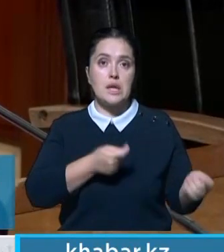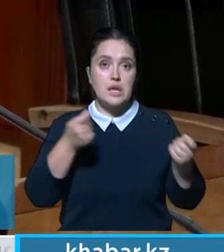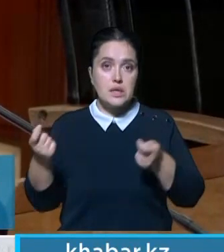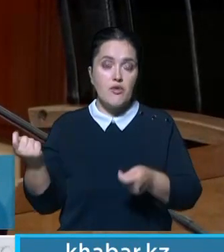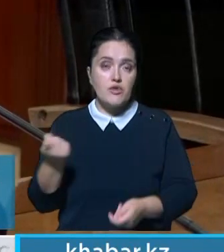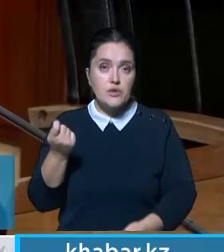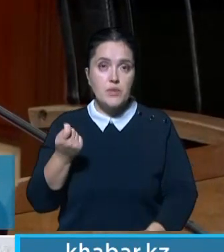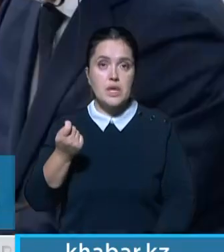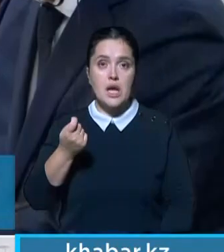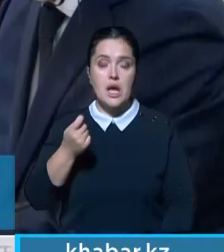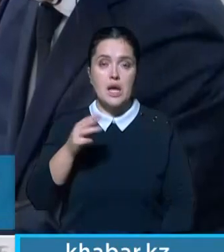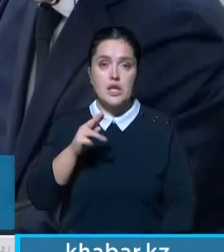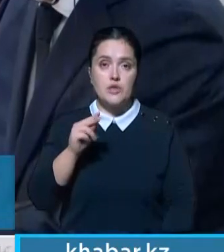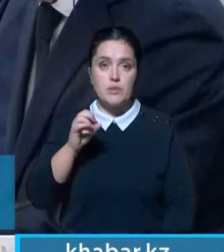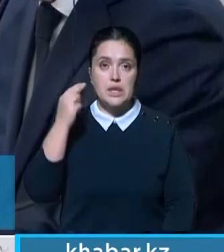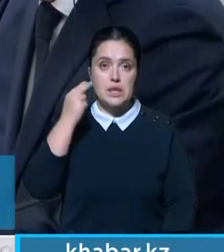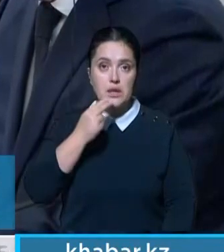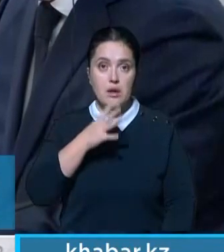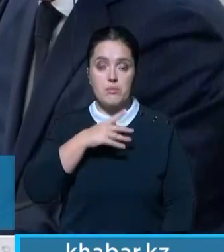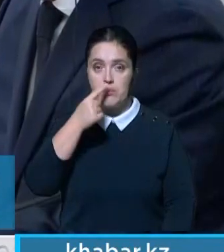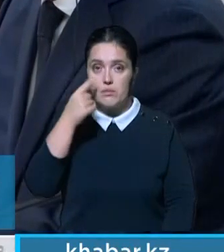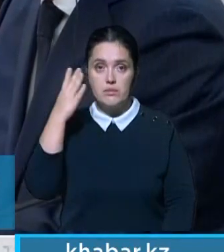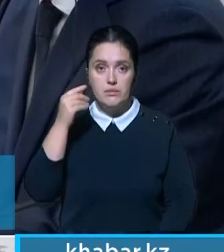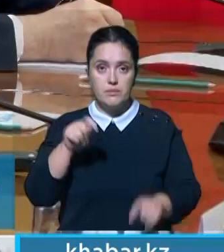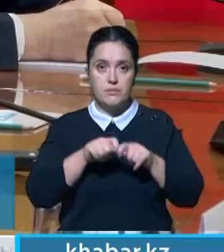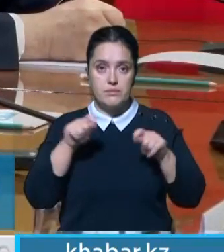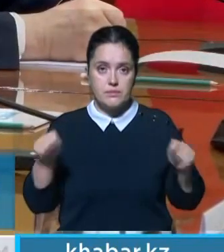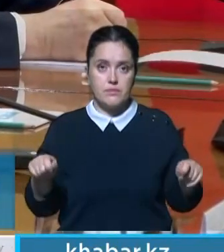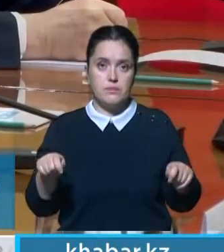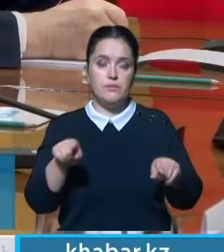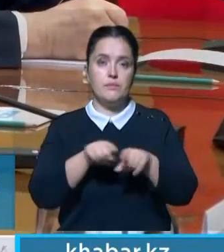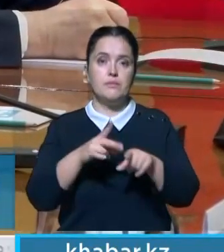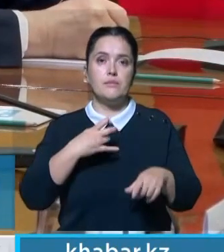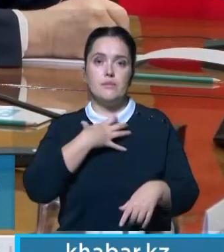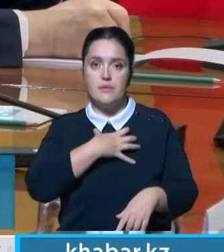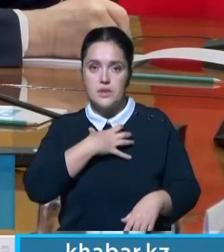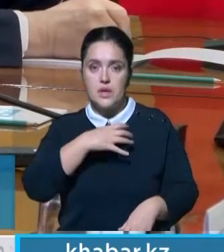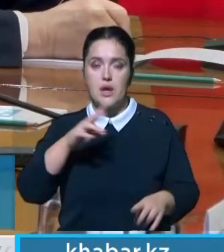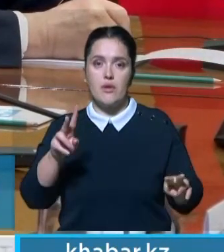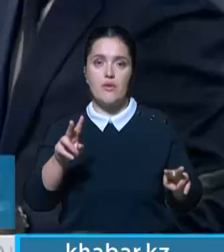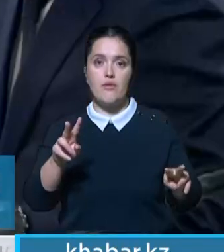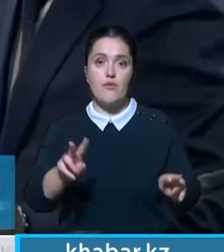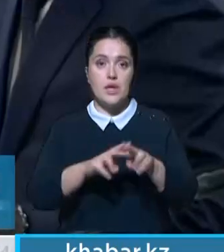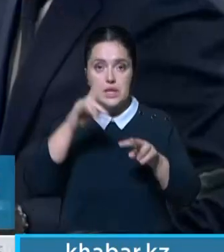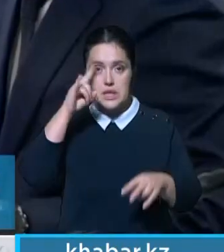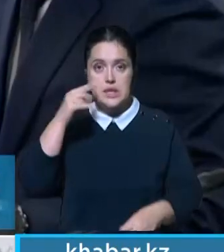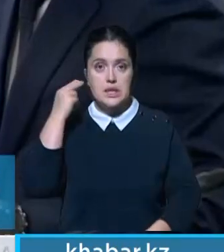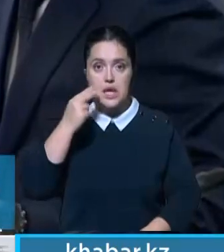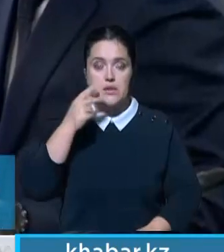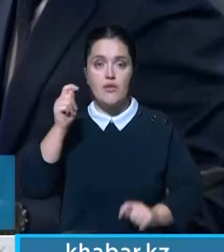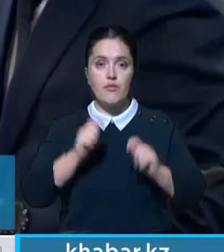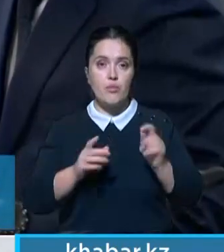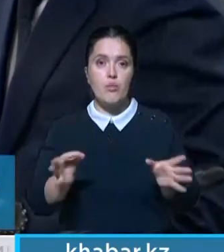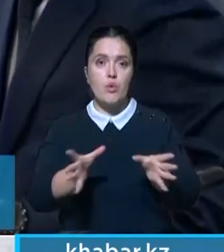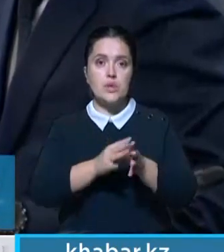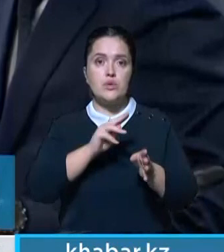в Китай, который состоялся накануне в Алматы, отметил глава правительства. Он также обозначил важность проведения в Астане